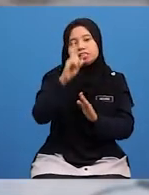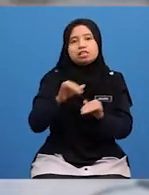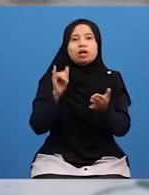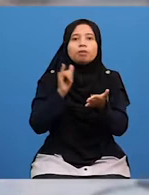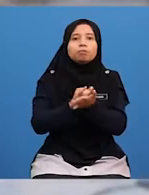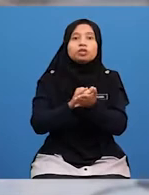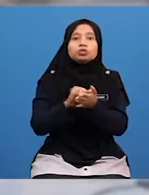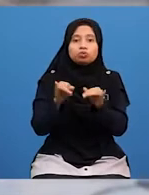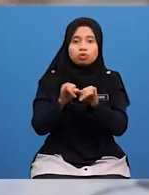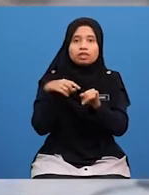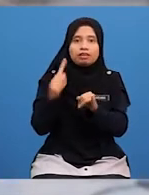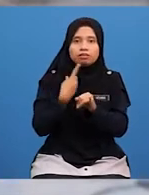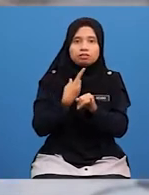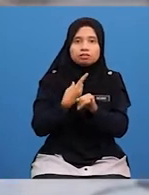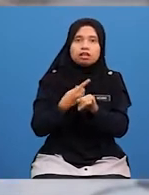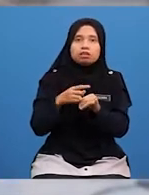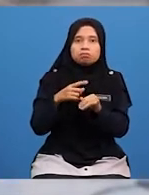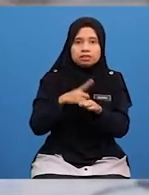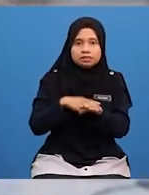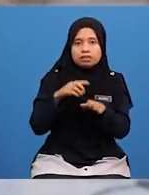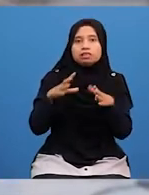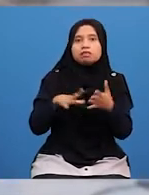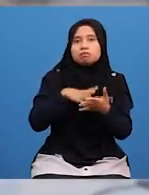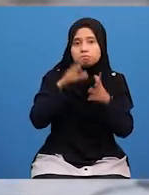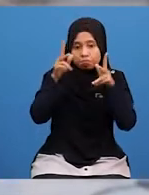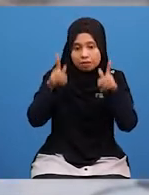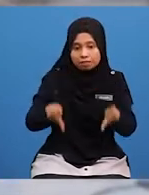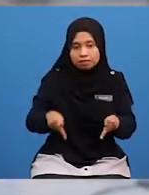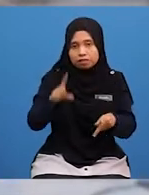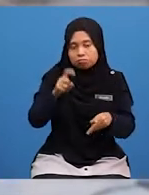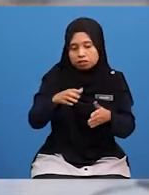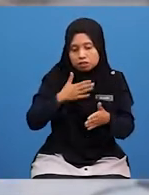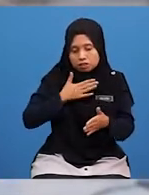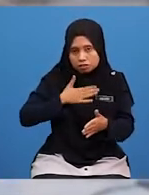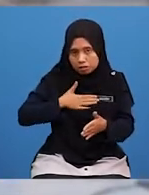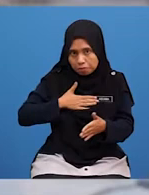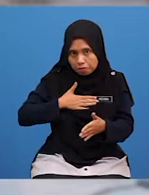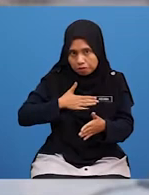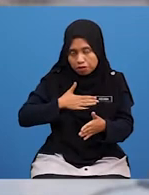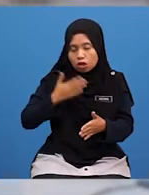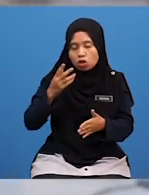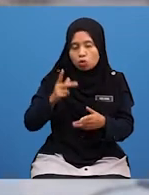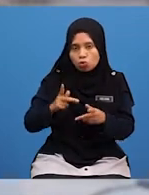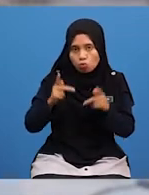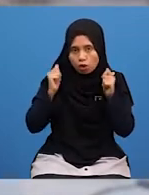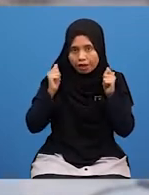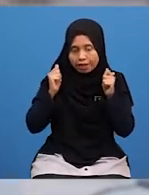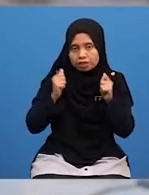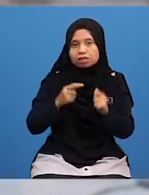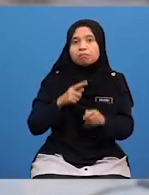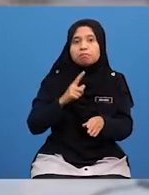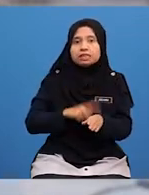Begitu juga kita sebagai pelajar mesti mempunyai keazaman, kesabaran dan ketabahan yang